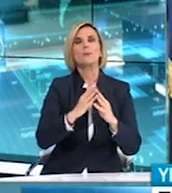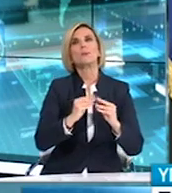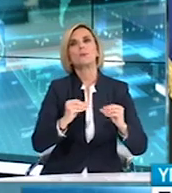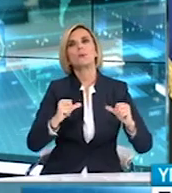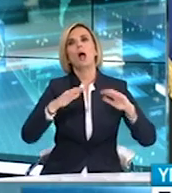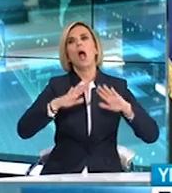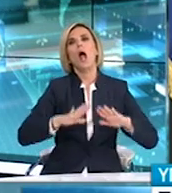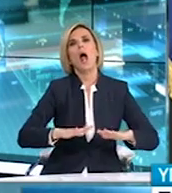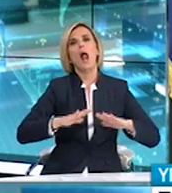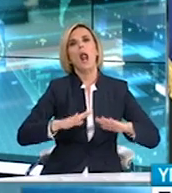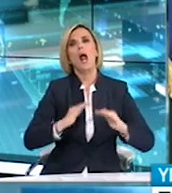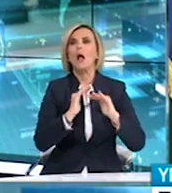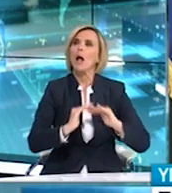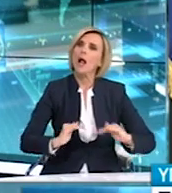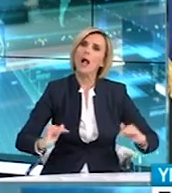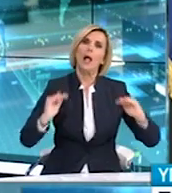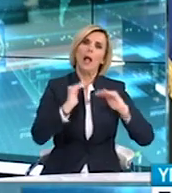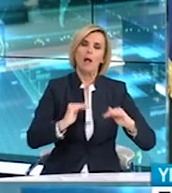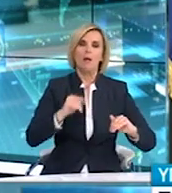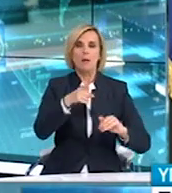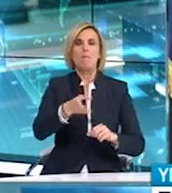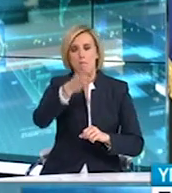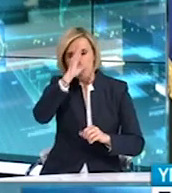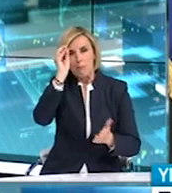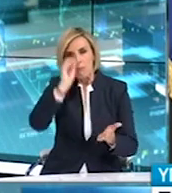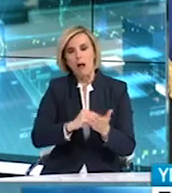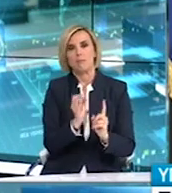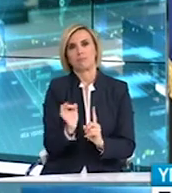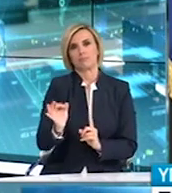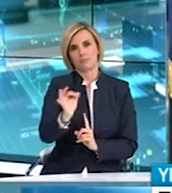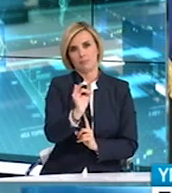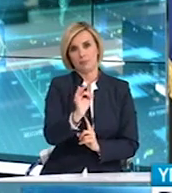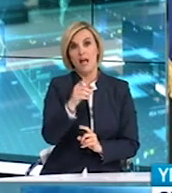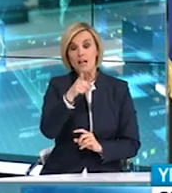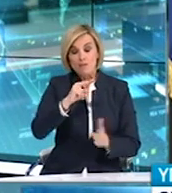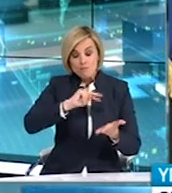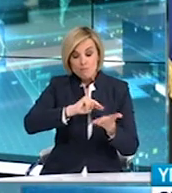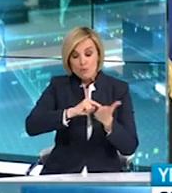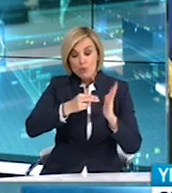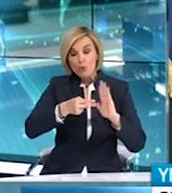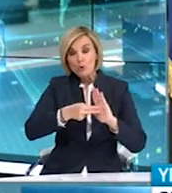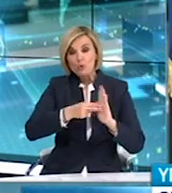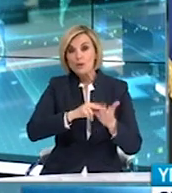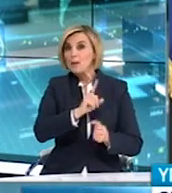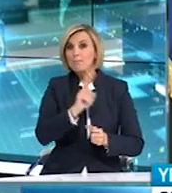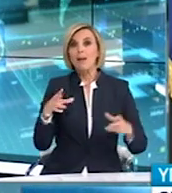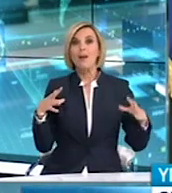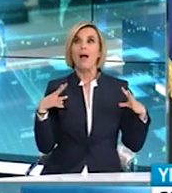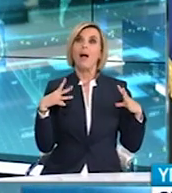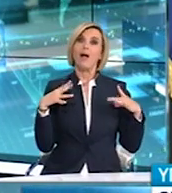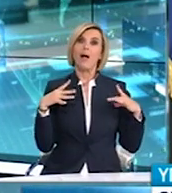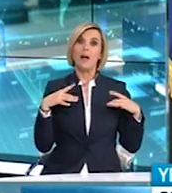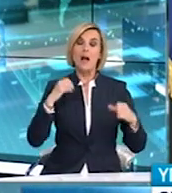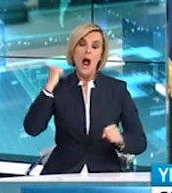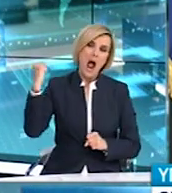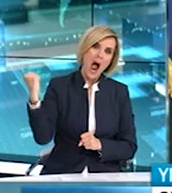οποιαδήποτε χαλάρωση στα μέτρα θα οδηγήσει σε επάνωδο του ιού και επανάκαμψη του κύματος. Γι' αυτό και τα μέτρα, βλέπετε, όπου τηρούνται και όπου